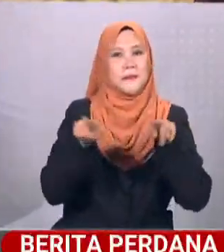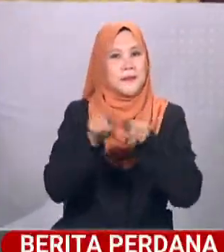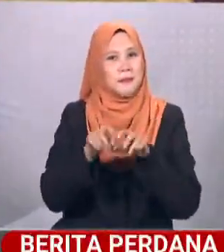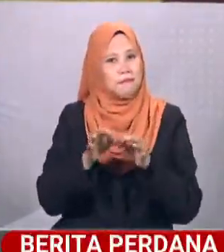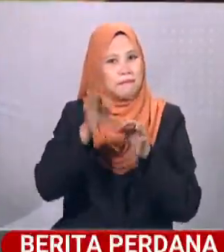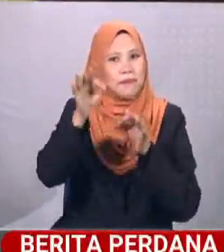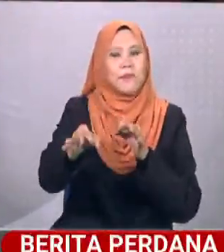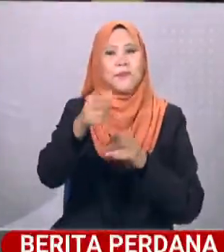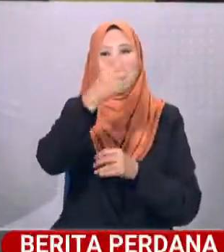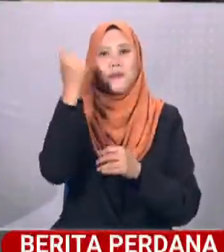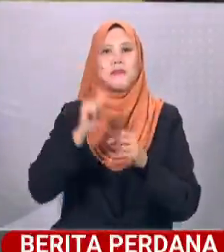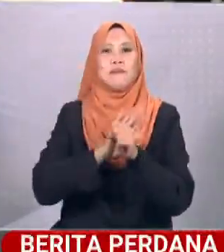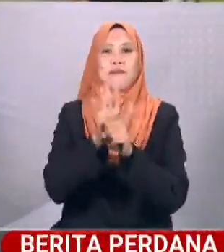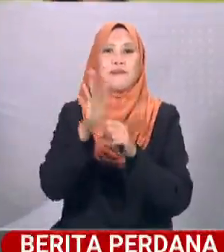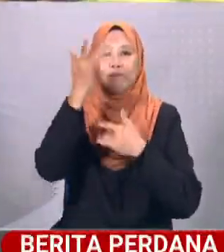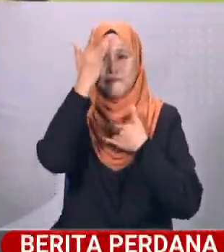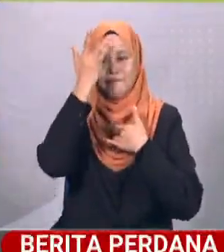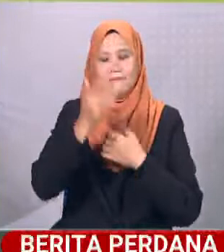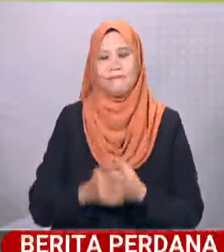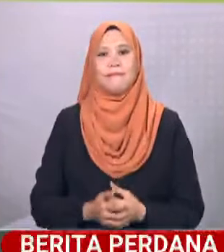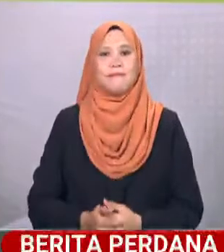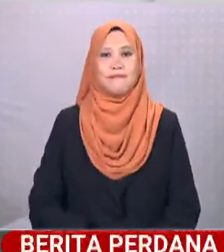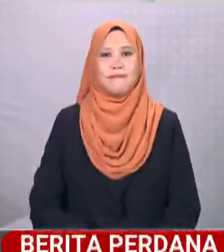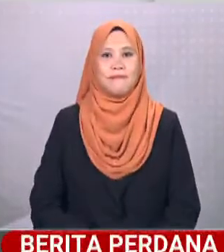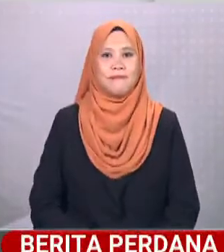tempias akibat wabak tersebut.